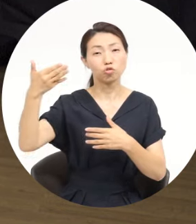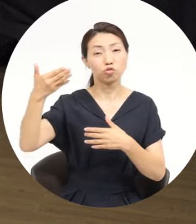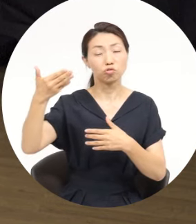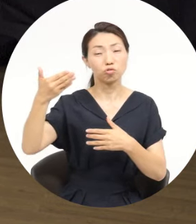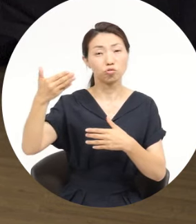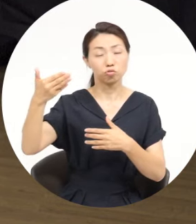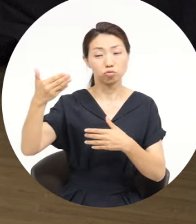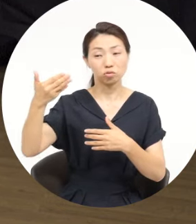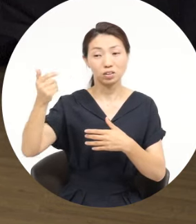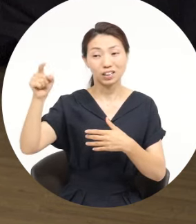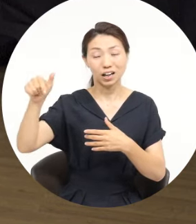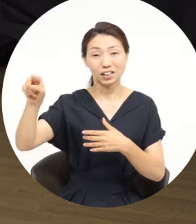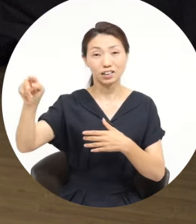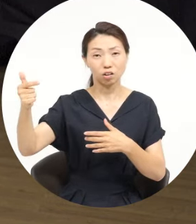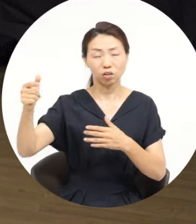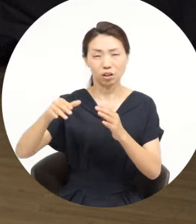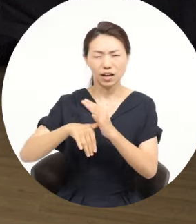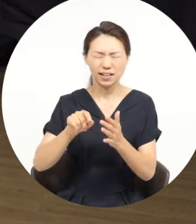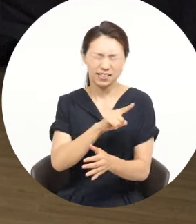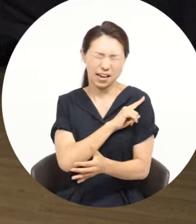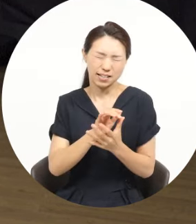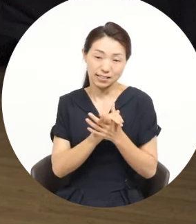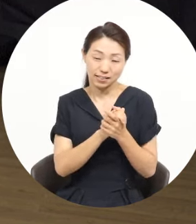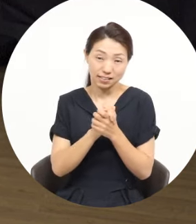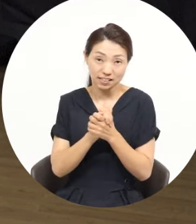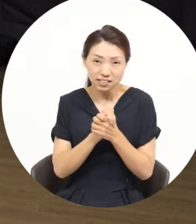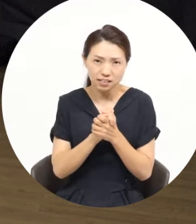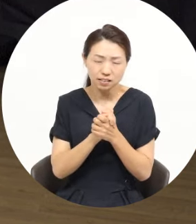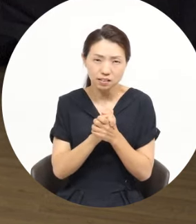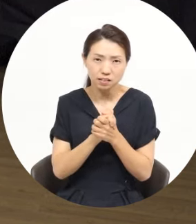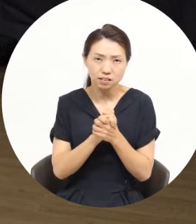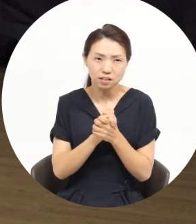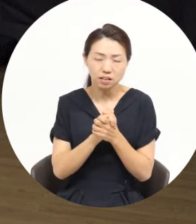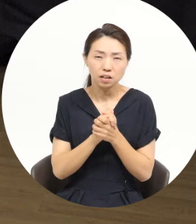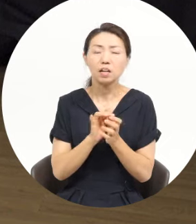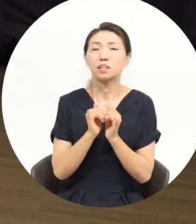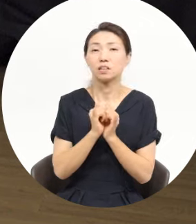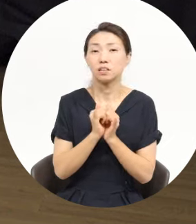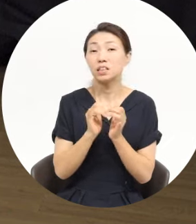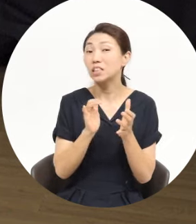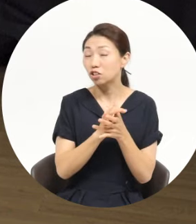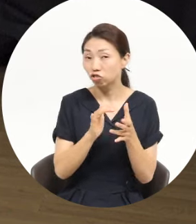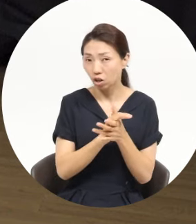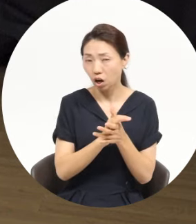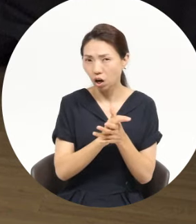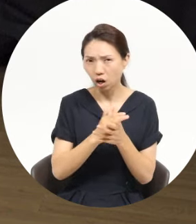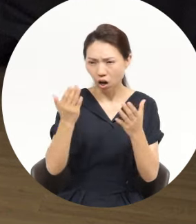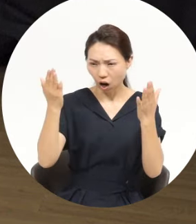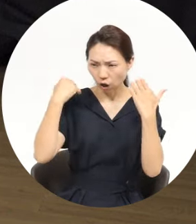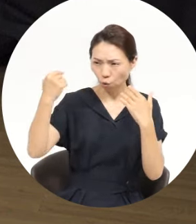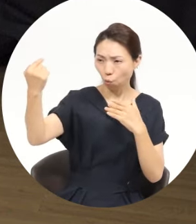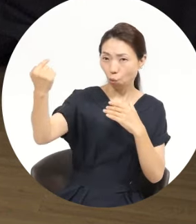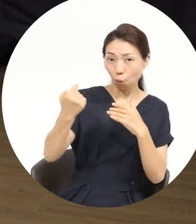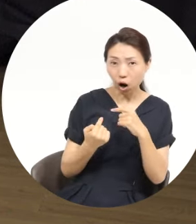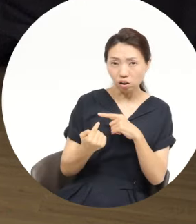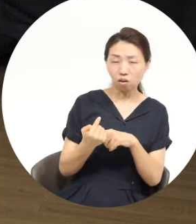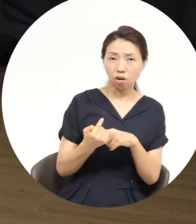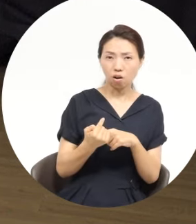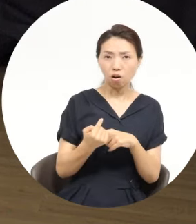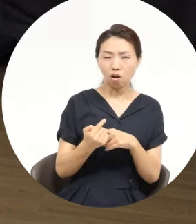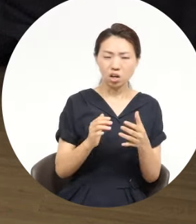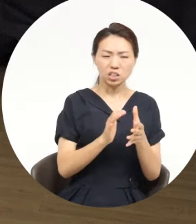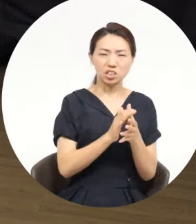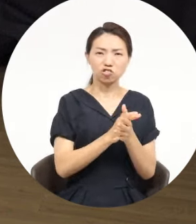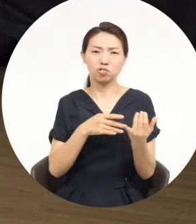가장 친한 친구가 자기 앞에서 어떤 사람이 와서 학교에 들어와서 그 친구를 칼로